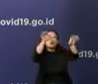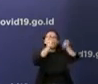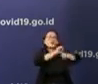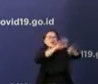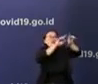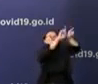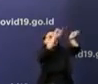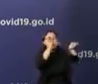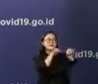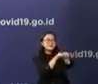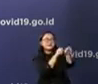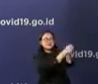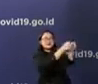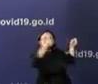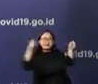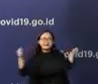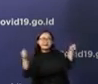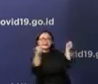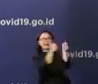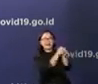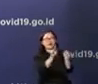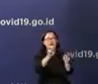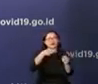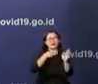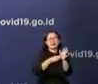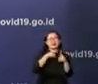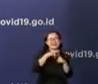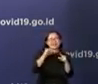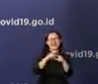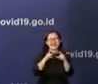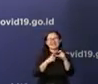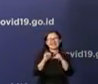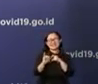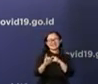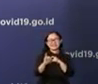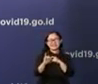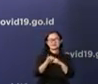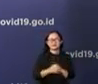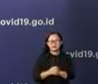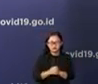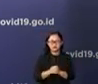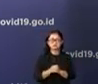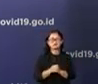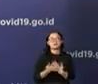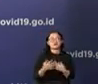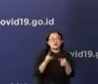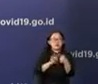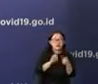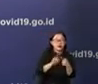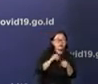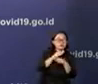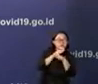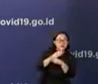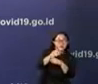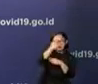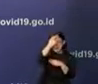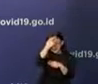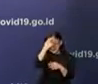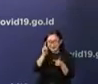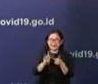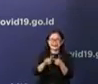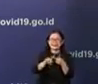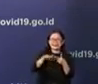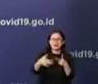udara yang baik hal ini sangat baik untuk kesehatan dari sisi manapun kita melihatnya baik dari sisi pencegahan penyakit